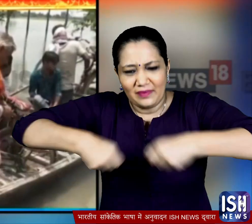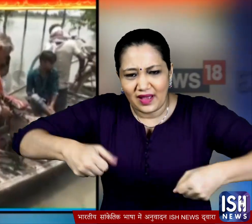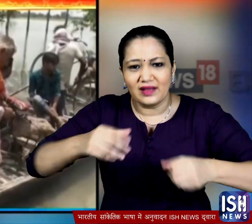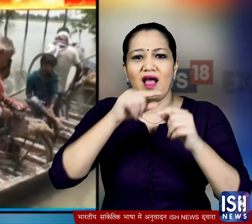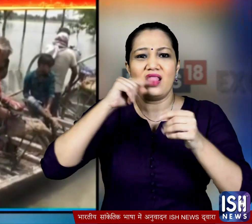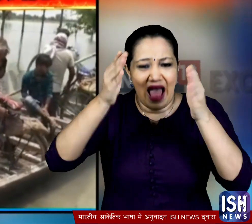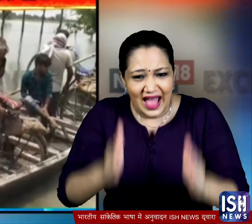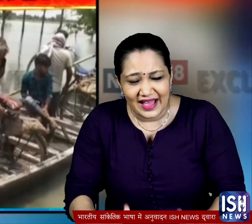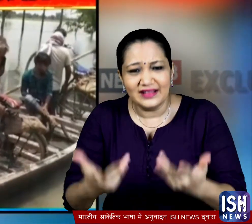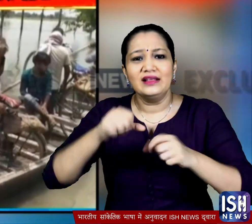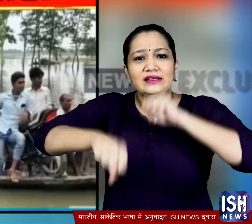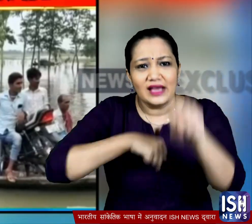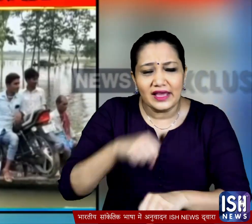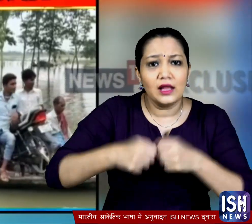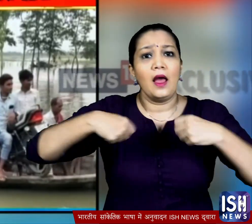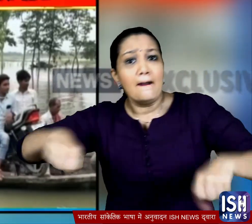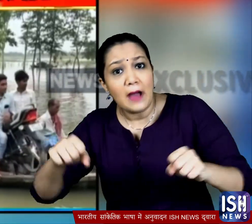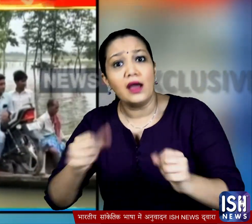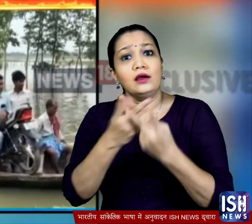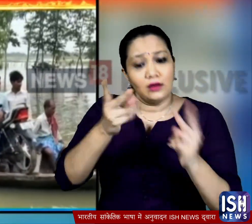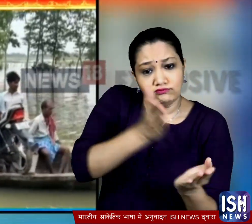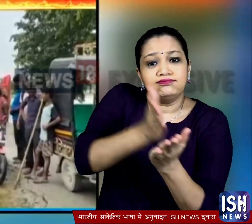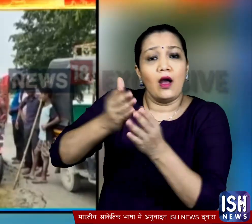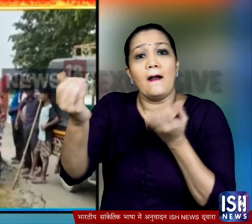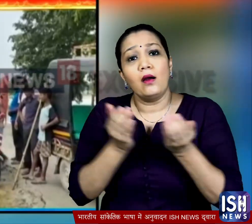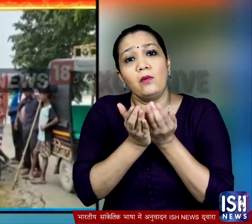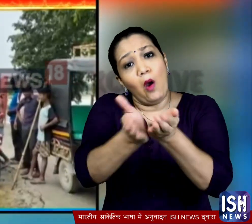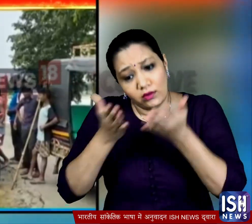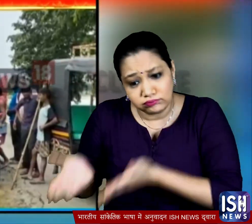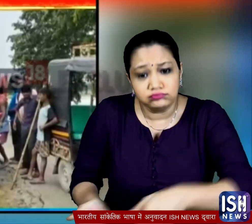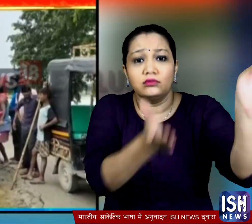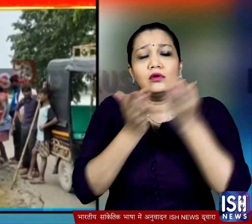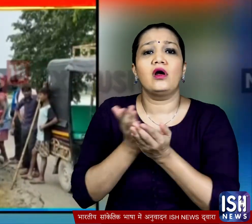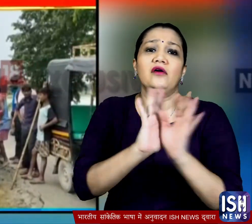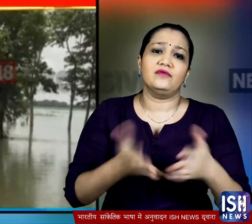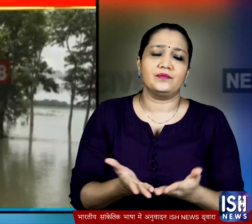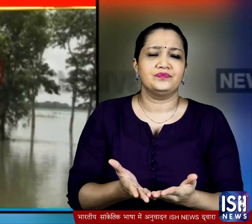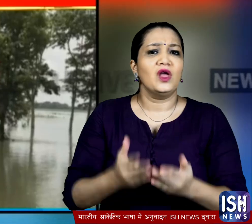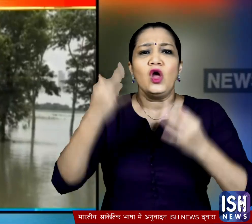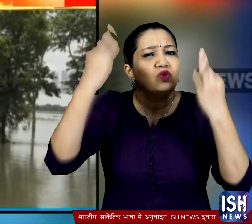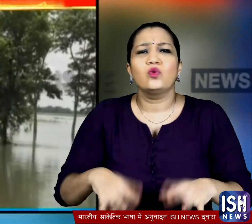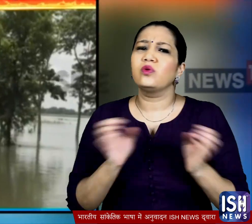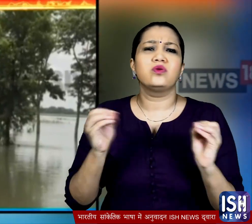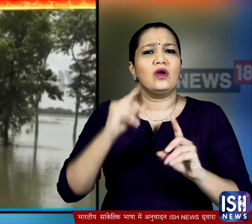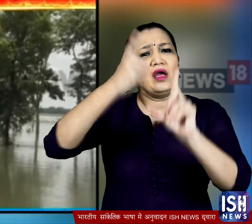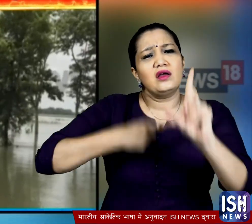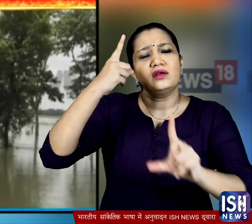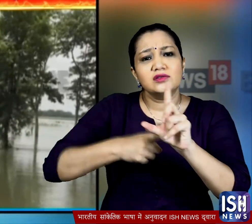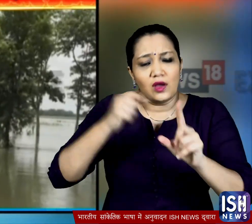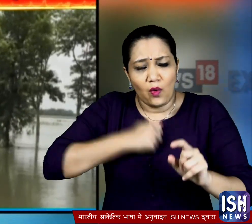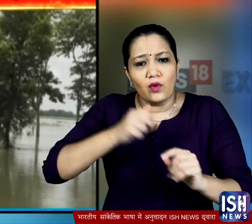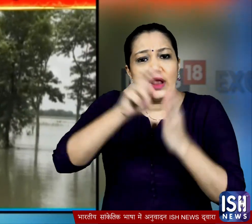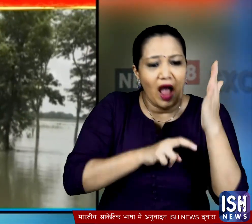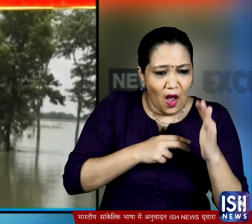रसोई गैस के सिलेंडर, साइकिल और मोटरसाइकिल तक लदी दिख रही हैं। गांव के लोगों के लिए ये मुसीबत नई नहीं है। हर साल बस अपना